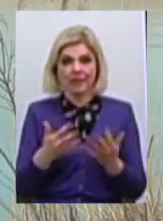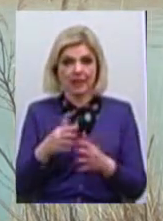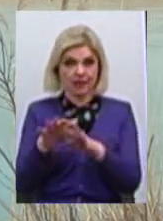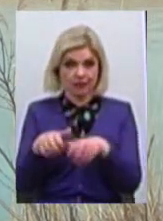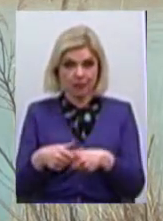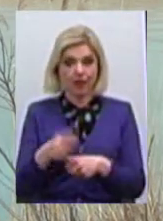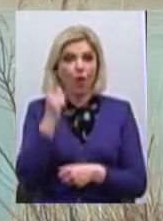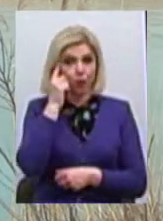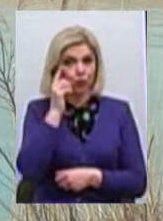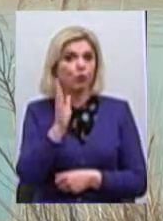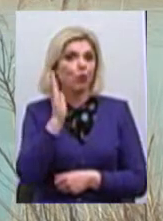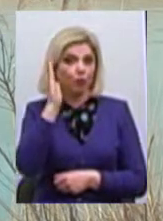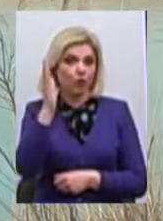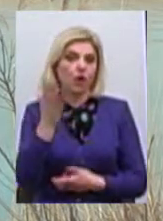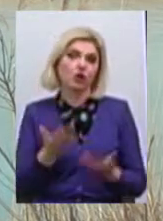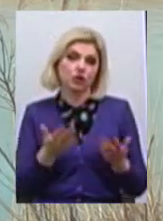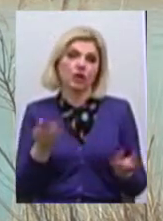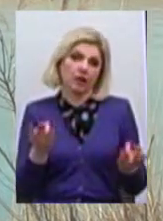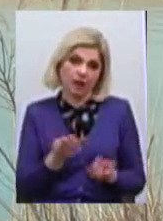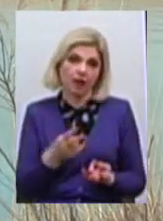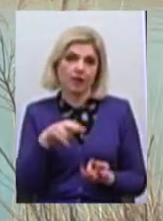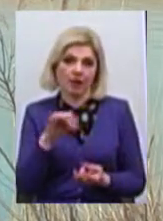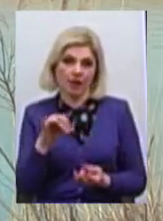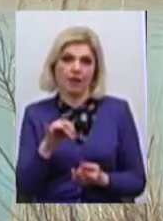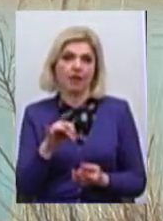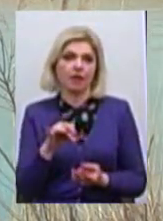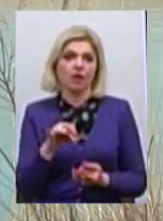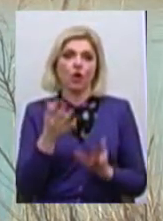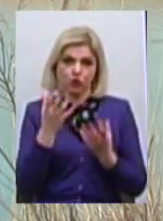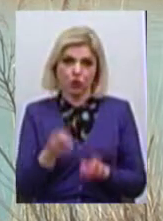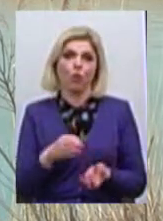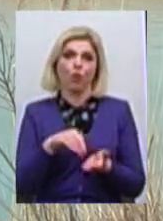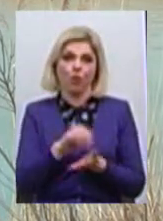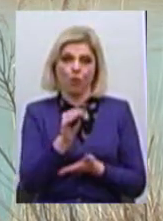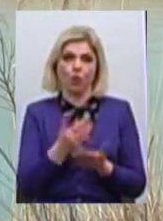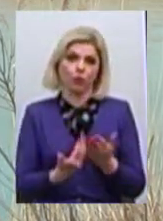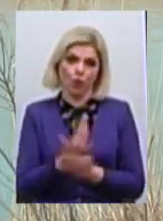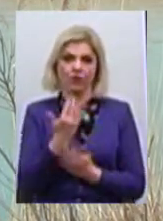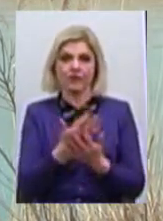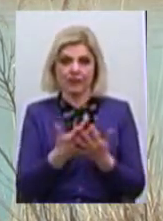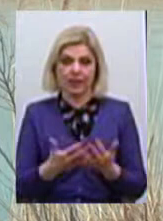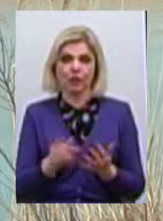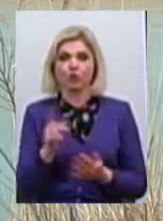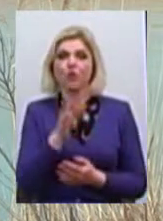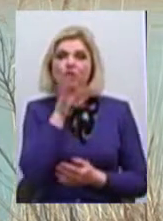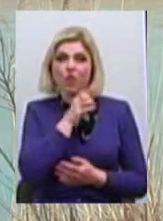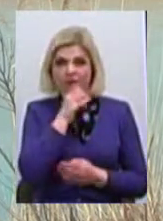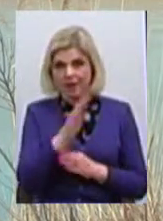подумає у майбутньому, чи варто їй покупати нову сітку, щоб займатися